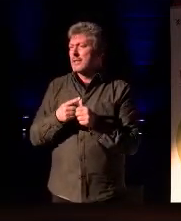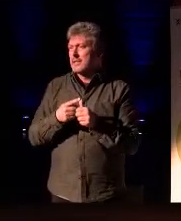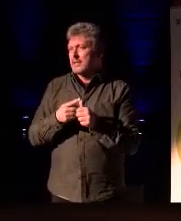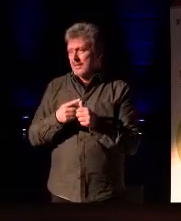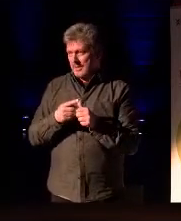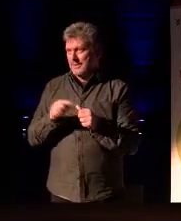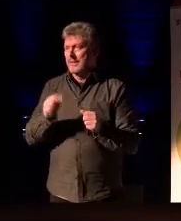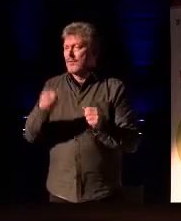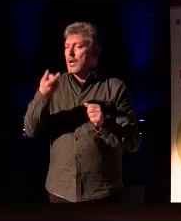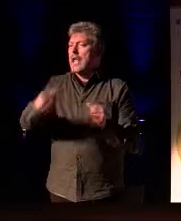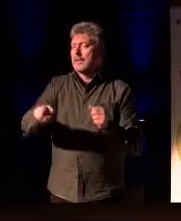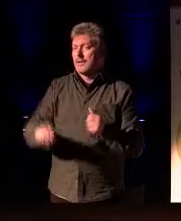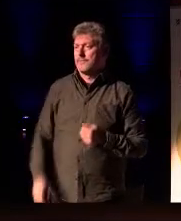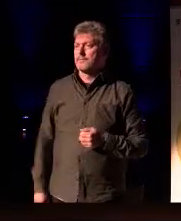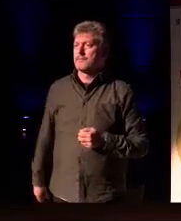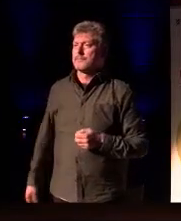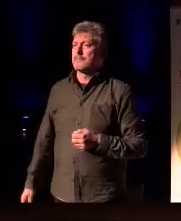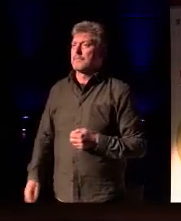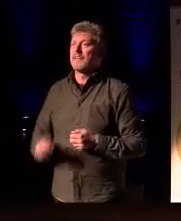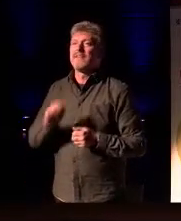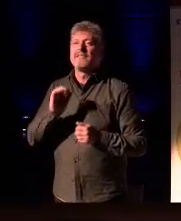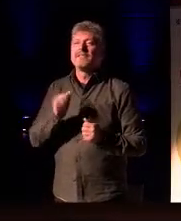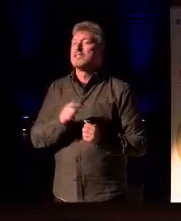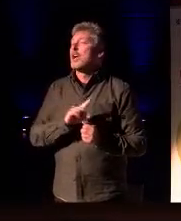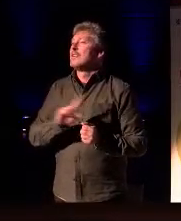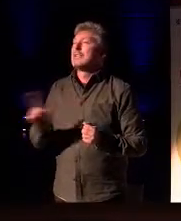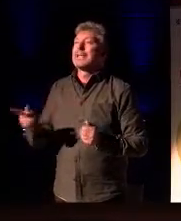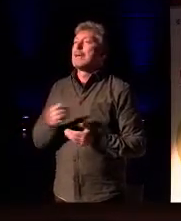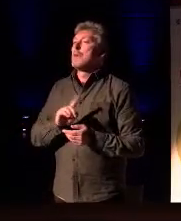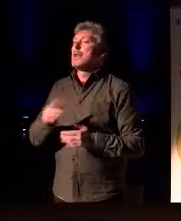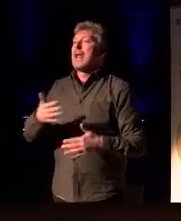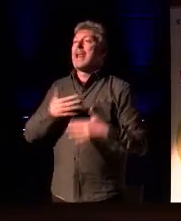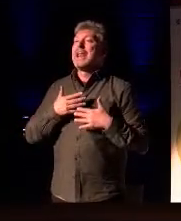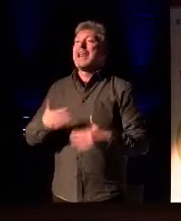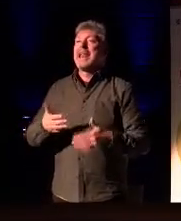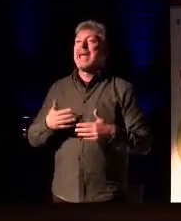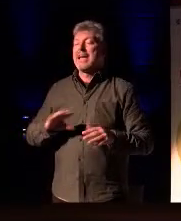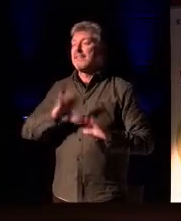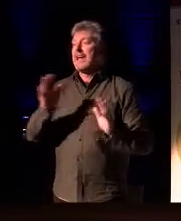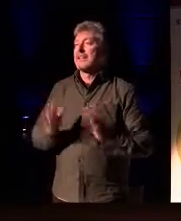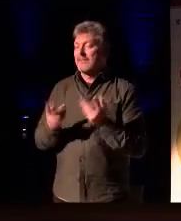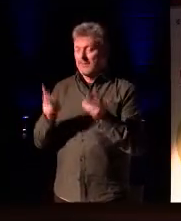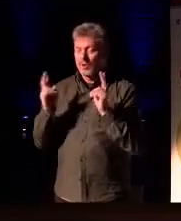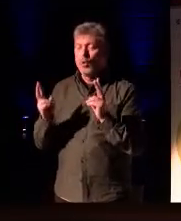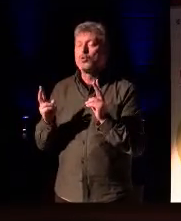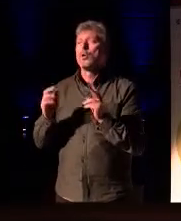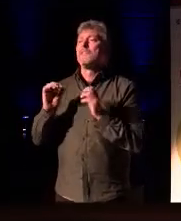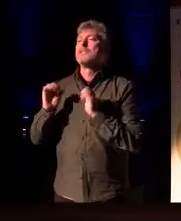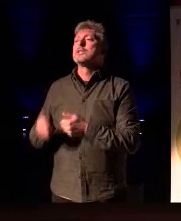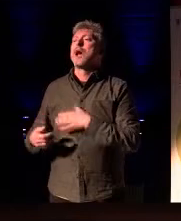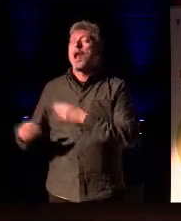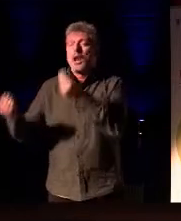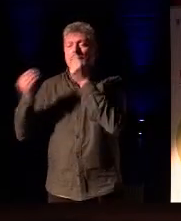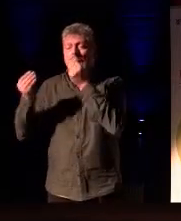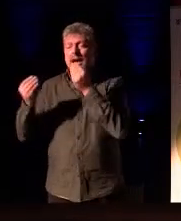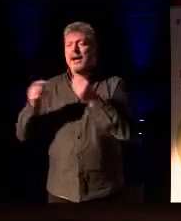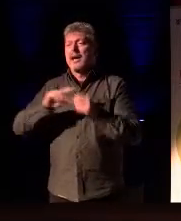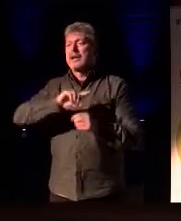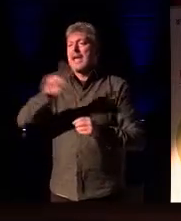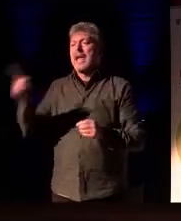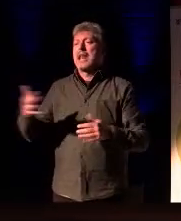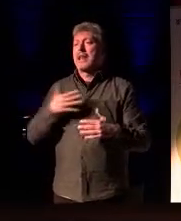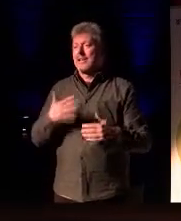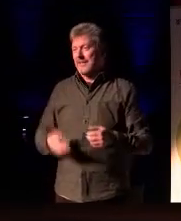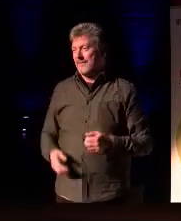endring. Vi skal altså ikke bare leve hele livet, vi skal også lære hele livet. Og av en eller annen merkelig grunn